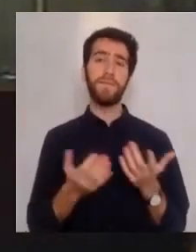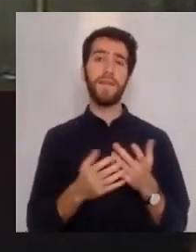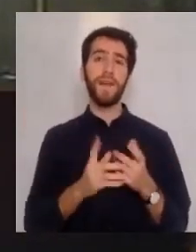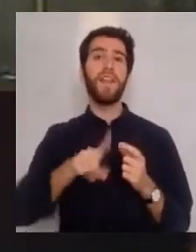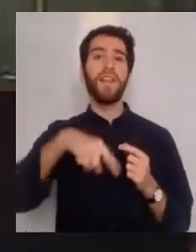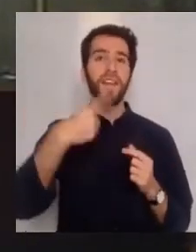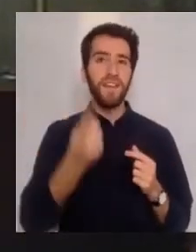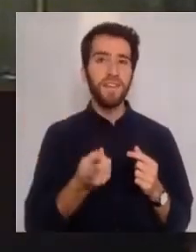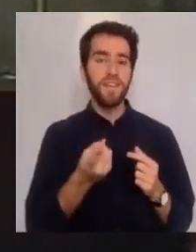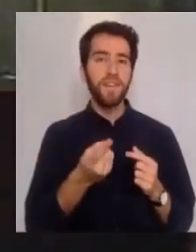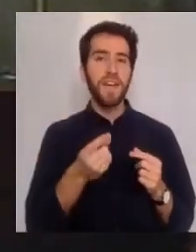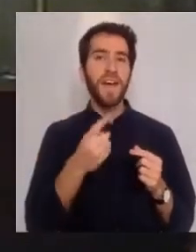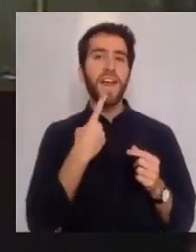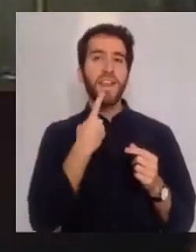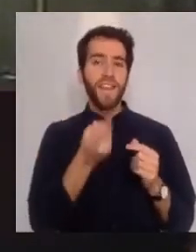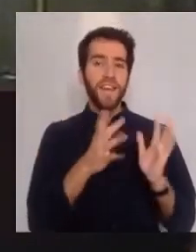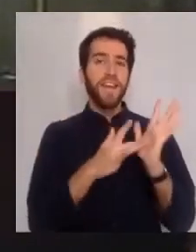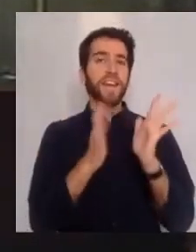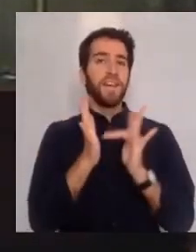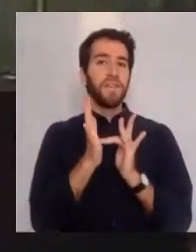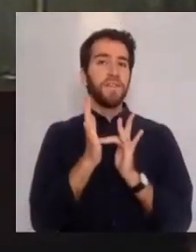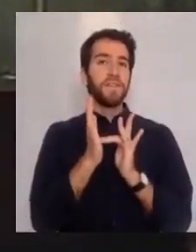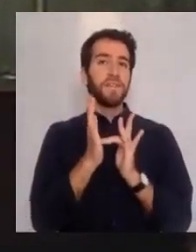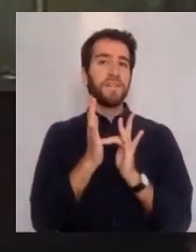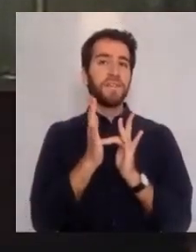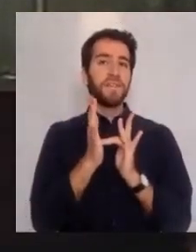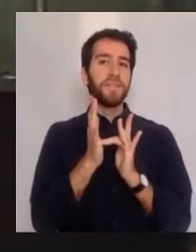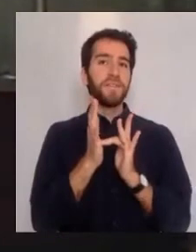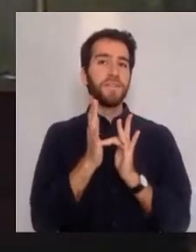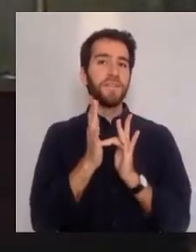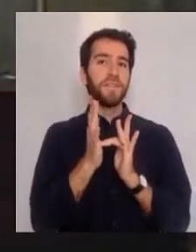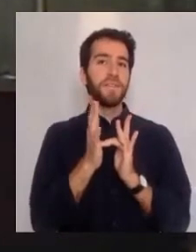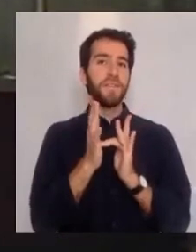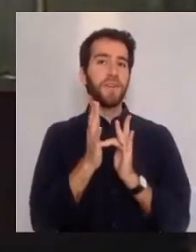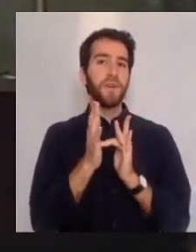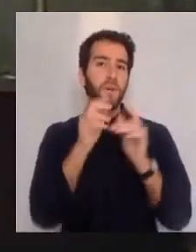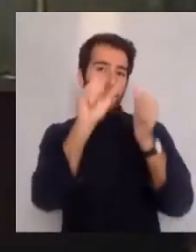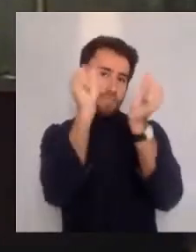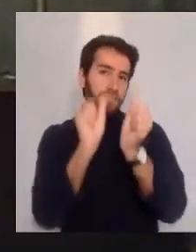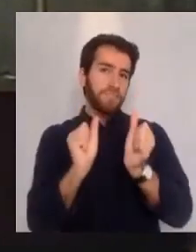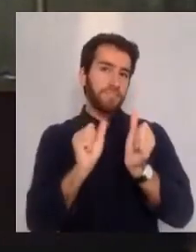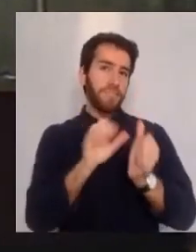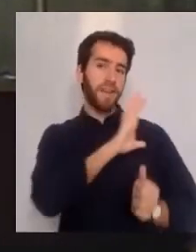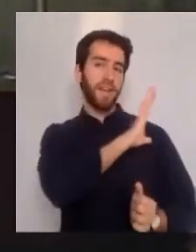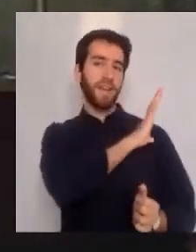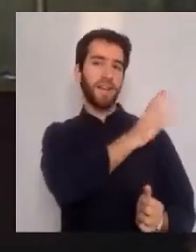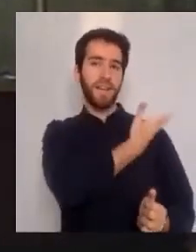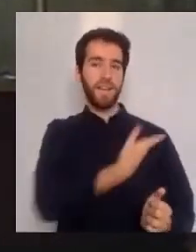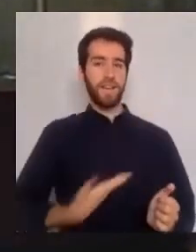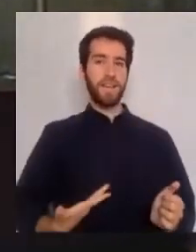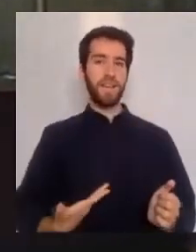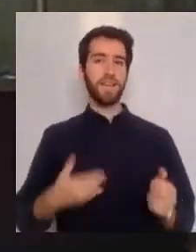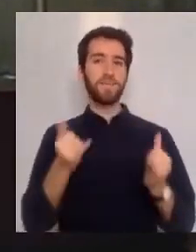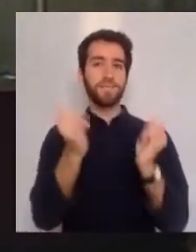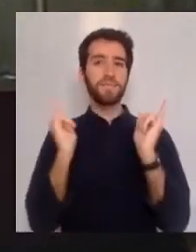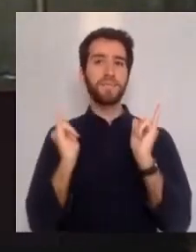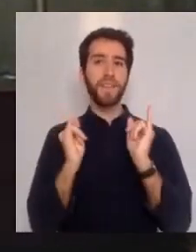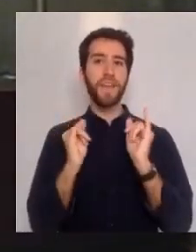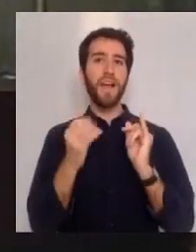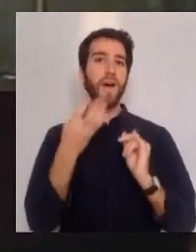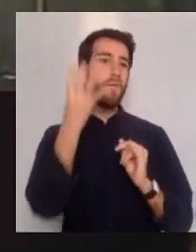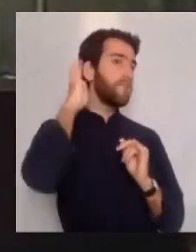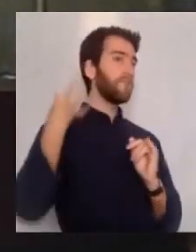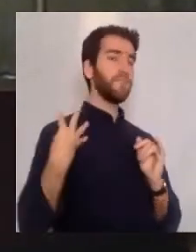Llavors diu Jesús per veu de l'hortolà: «Maria». Ella es gira,